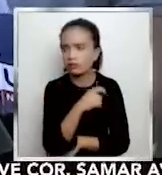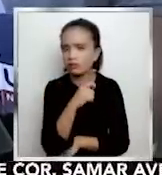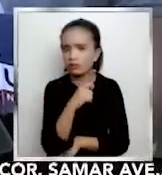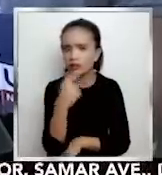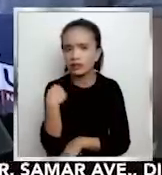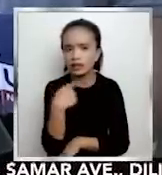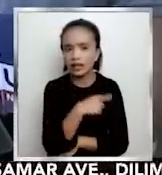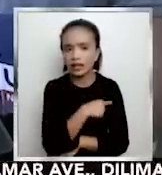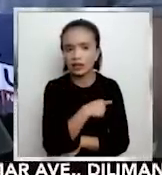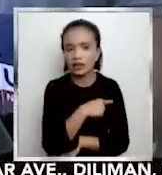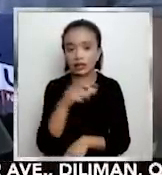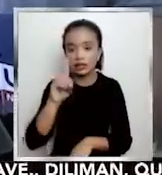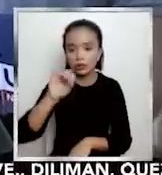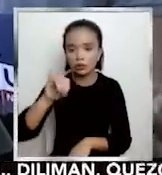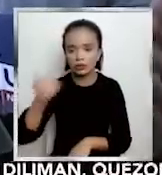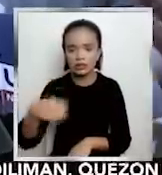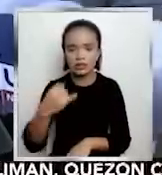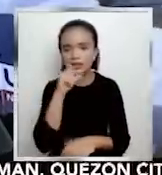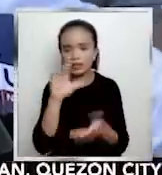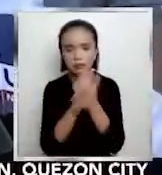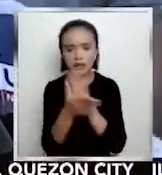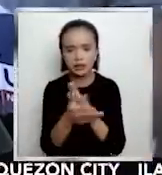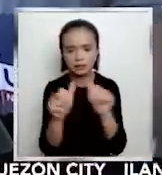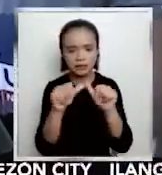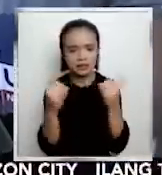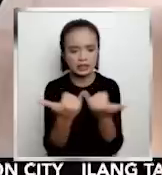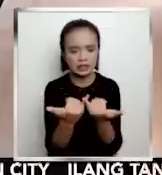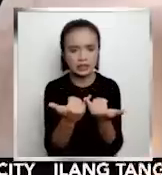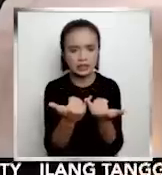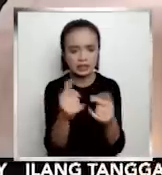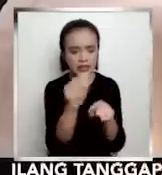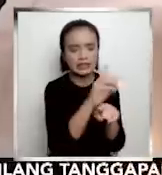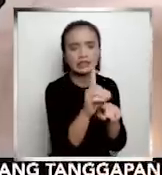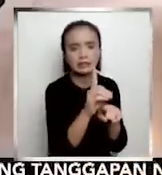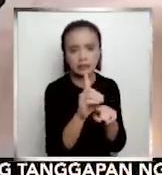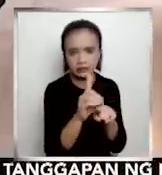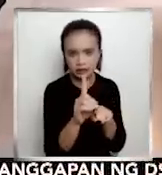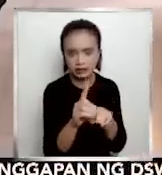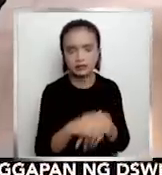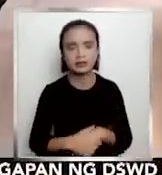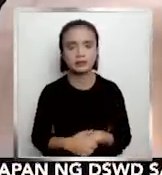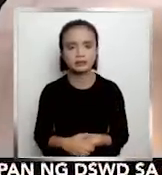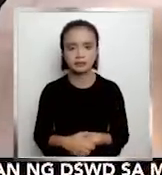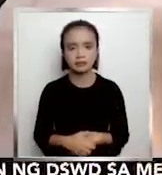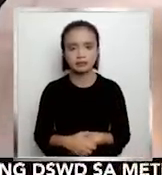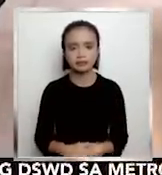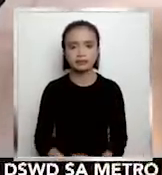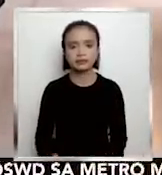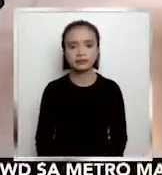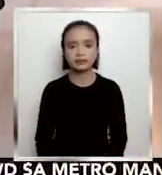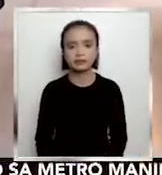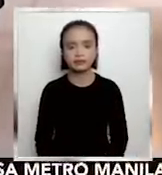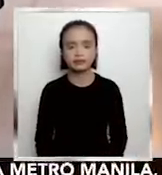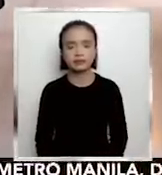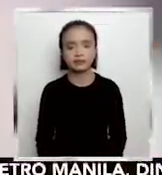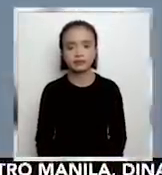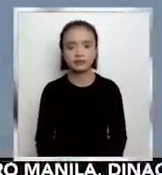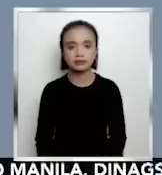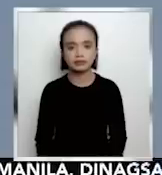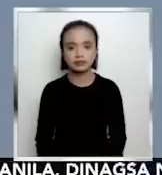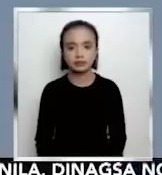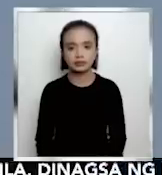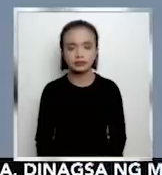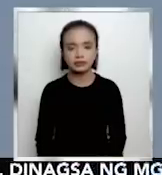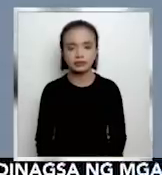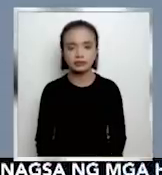DOJ. Hindi natin papayagan na maging weapon tayo ng mga tao. Para sa GMA Integrated News, ako si Sarima Refra.